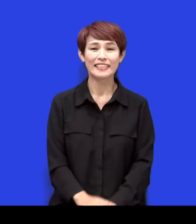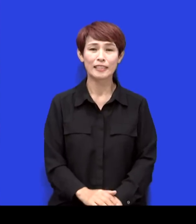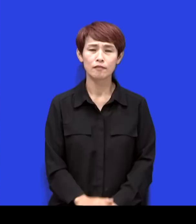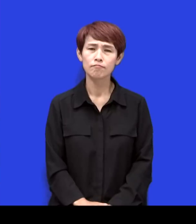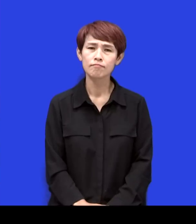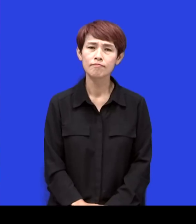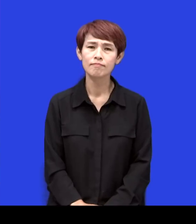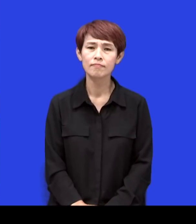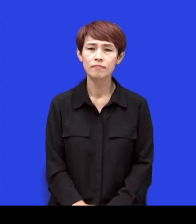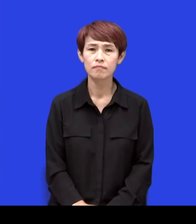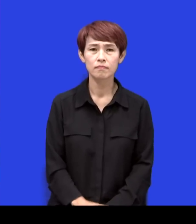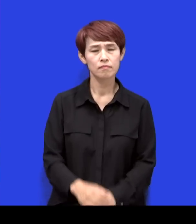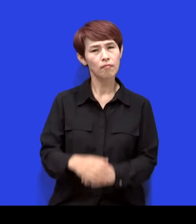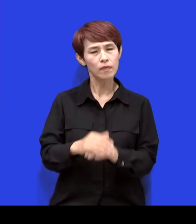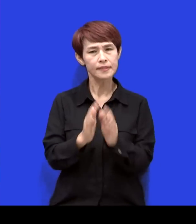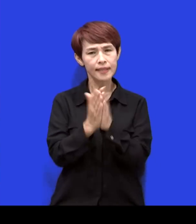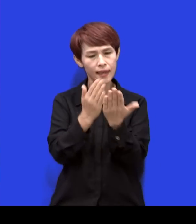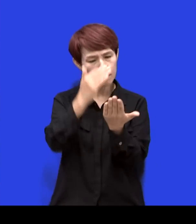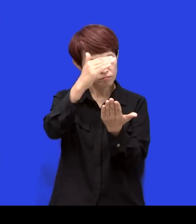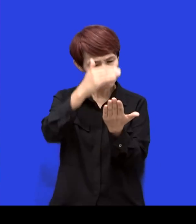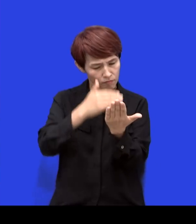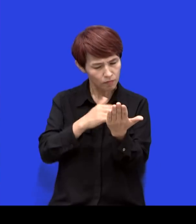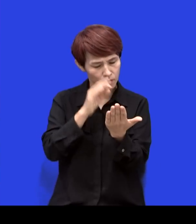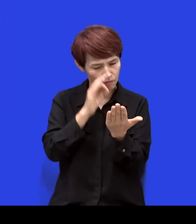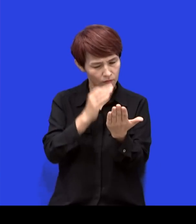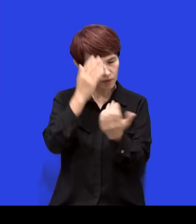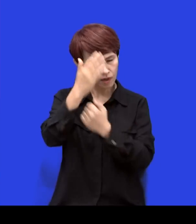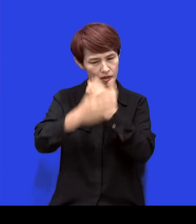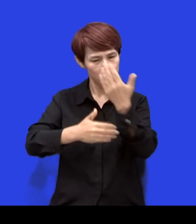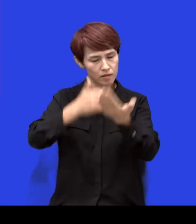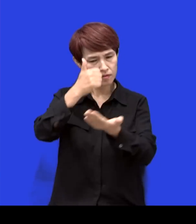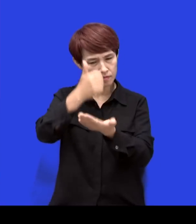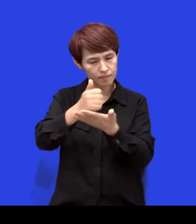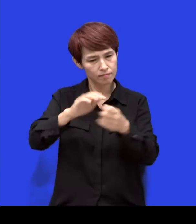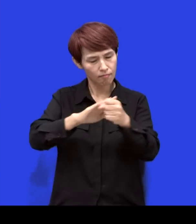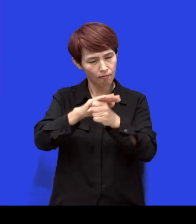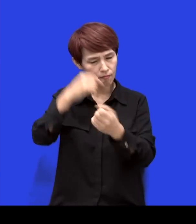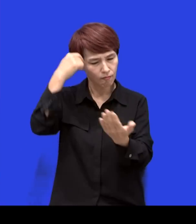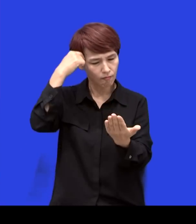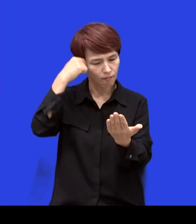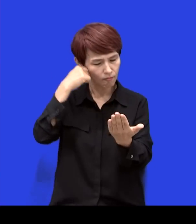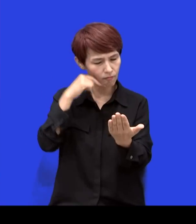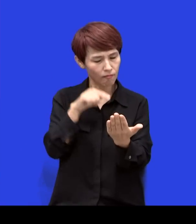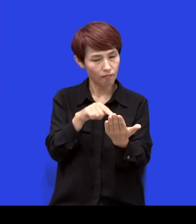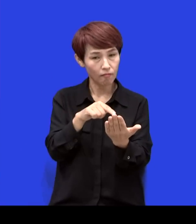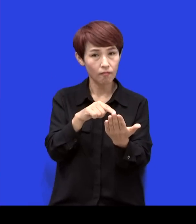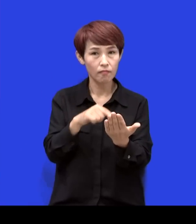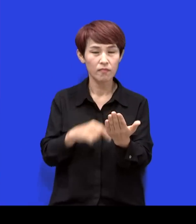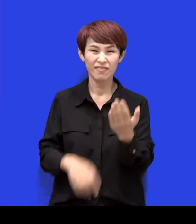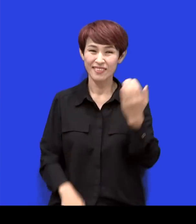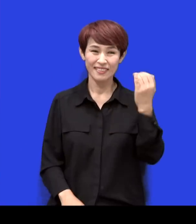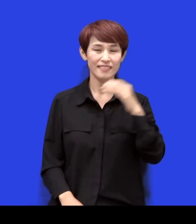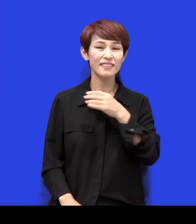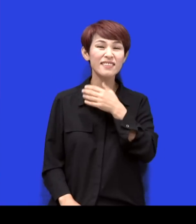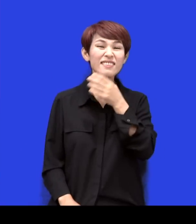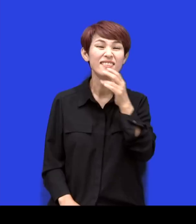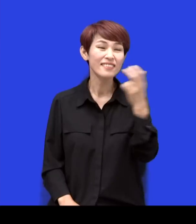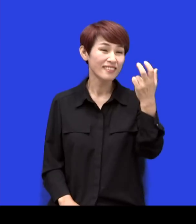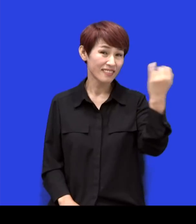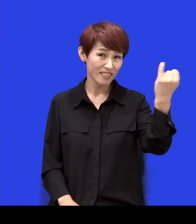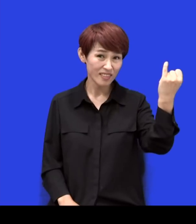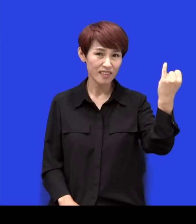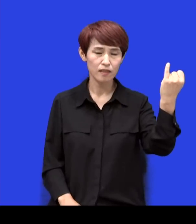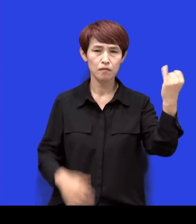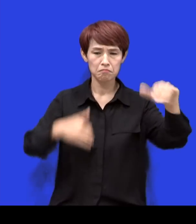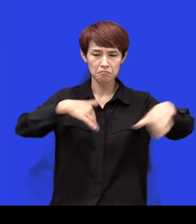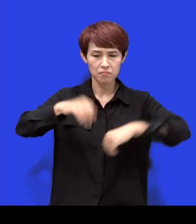그 안에 하나님의 사랑이 느껴졌대요, 우리 작가님은. 그러니까 일단 그 70대 염려사가 네. 우리가 노숙자를 자기